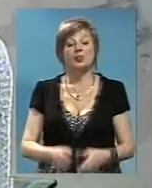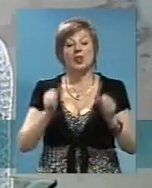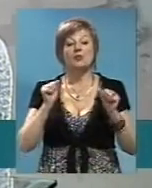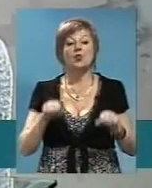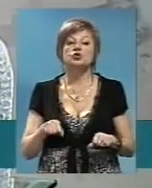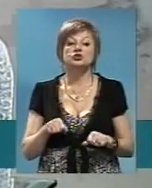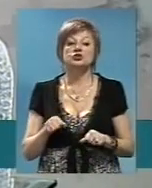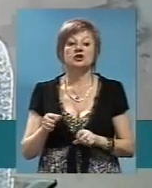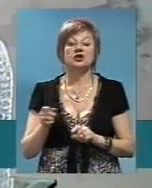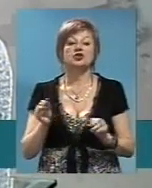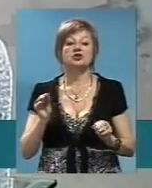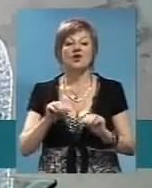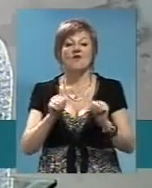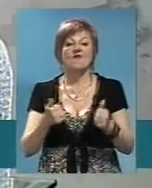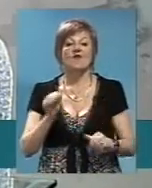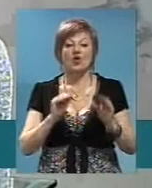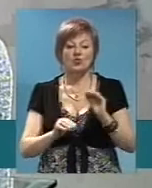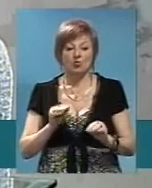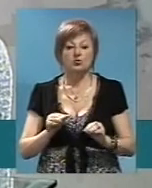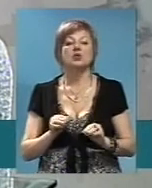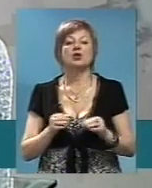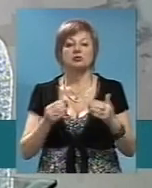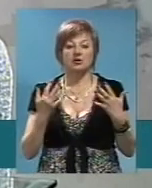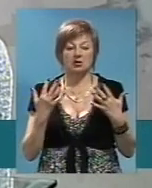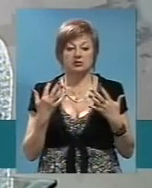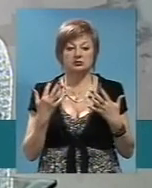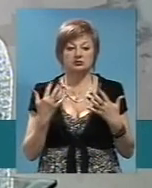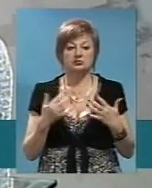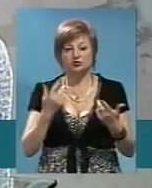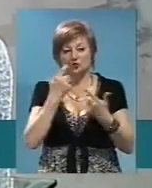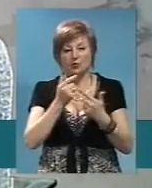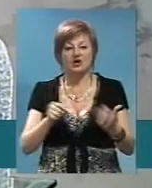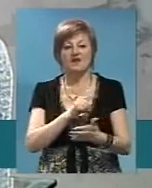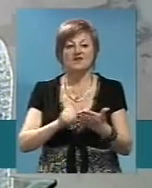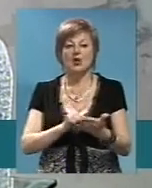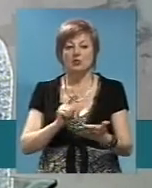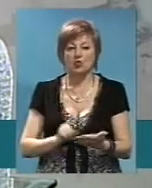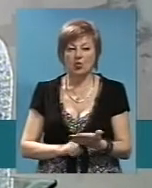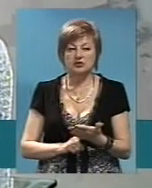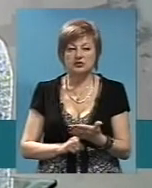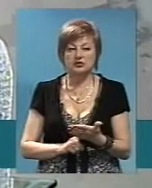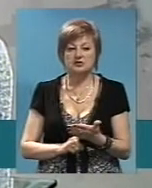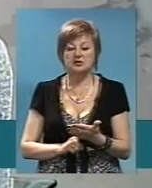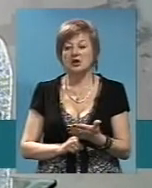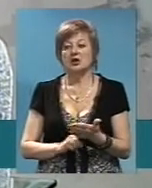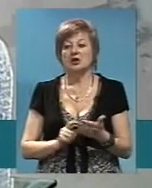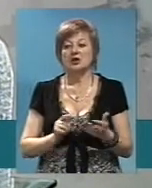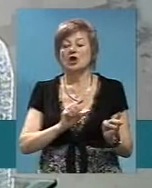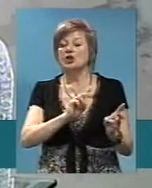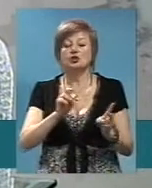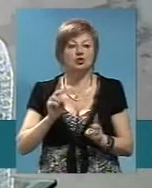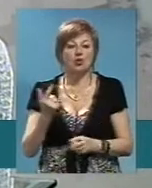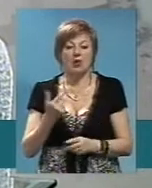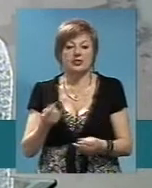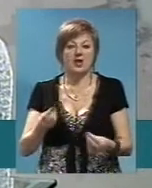Можливість формування ОТГ навколо великих міст вже викликала декілька питань. Ну, шановні гості, погодьтеся, ніхто не гарантує,